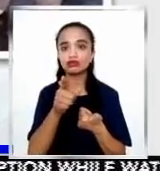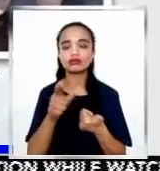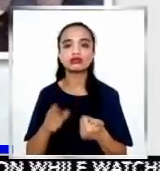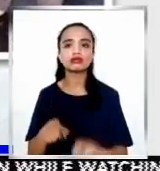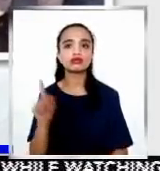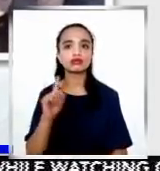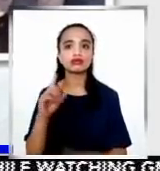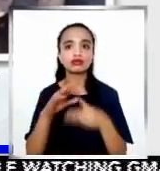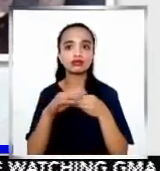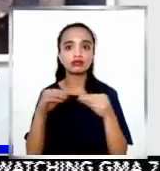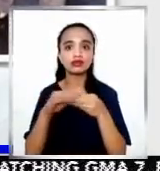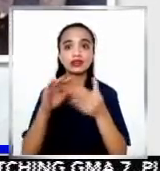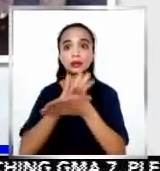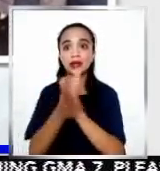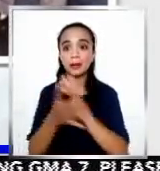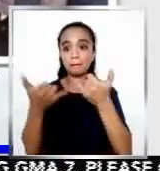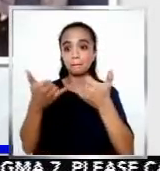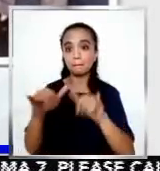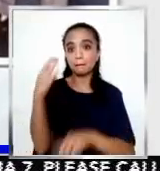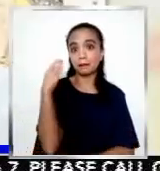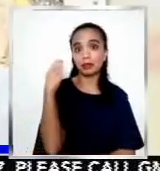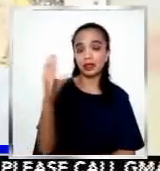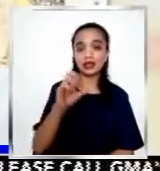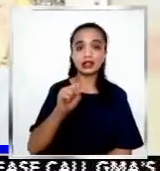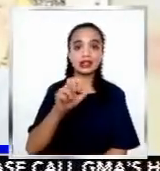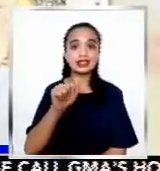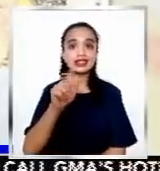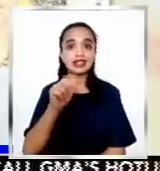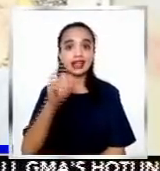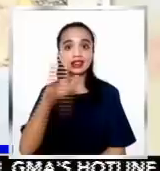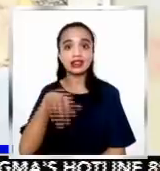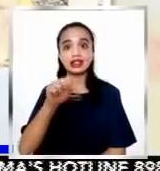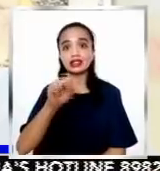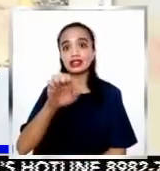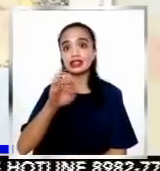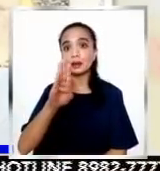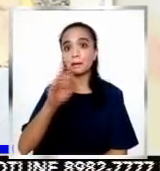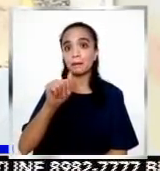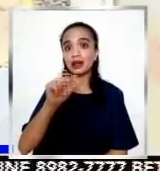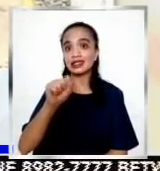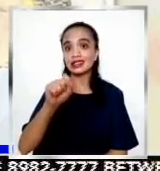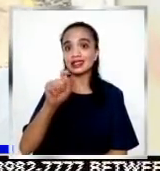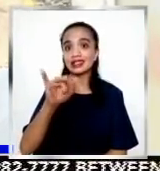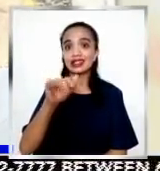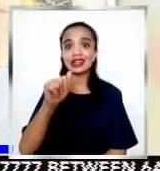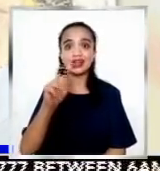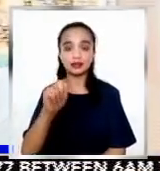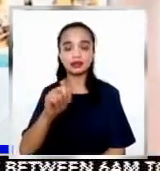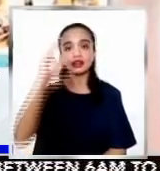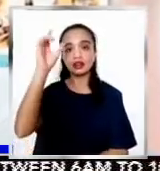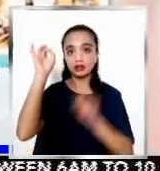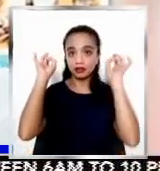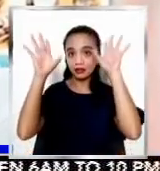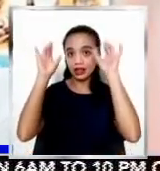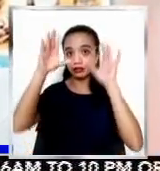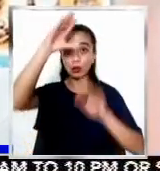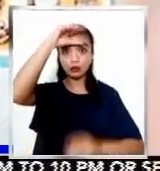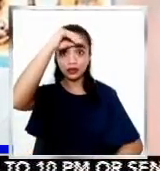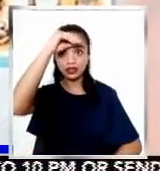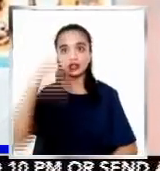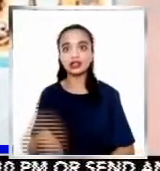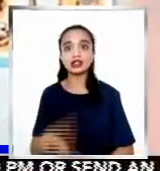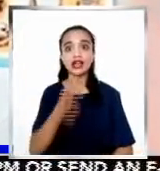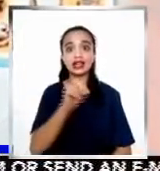playing coach ng San Sebastian Men's Volleyball Team. At hindi lang yan. Siya rin ang pinahawak ng NCAA Women's